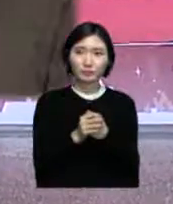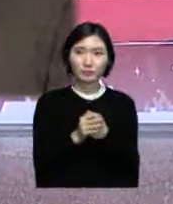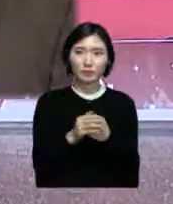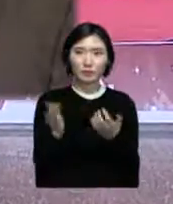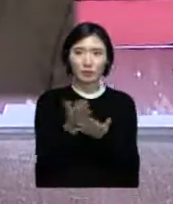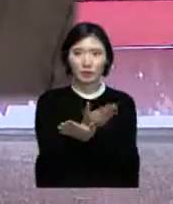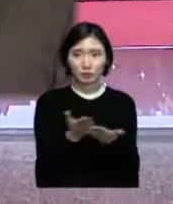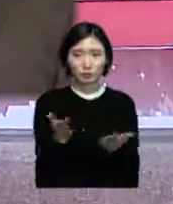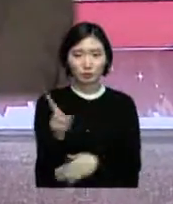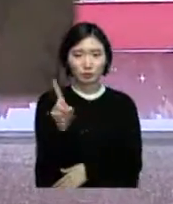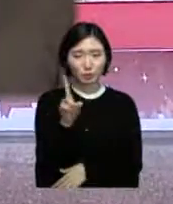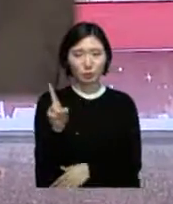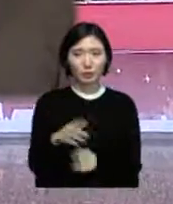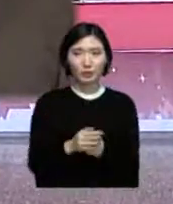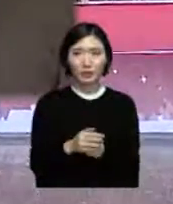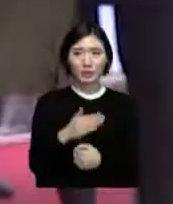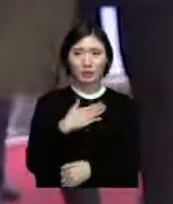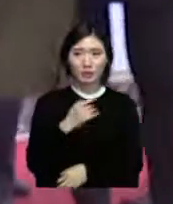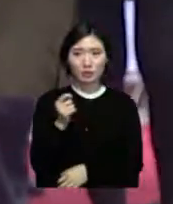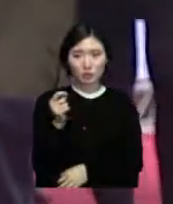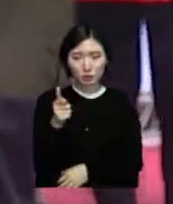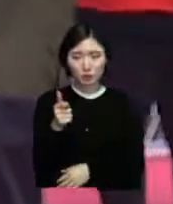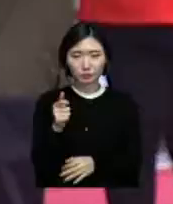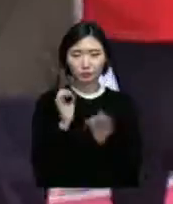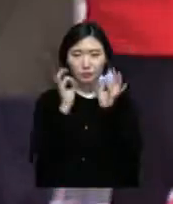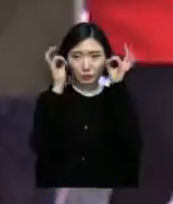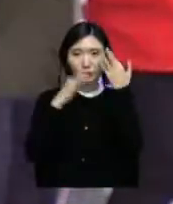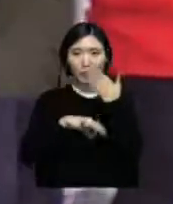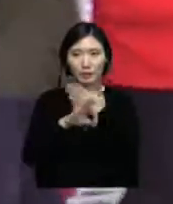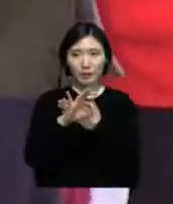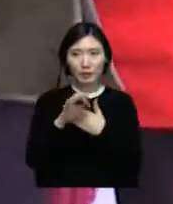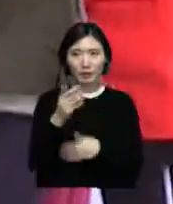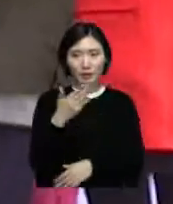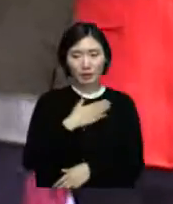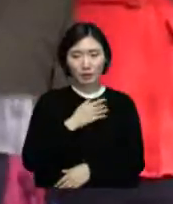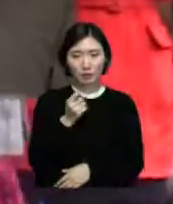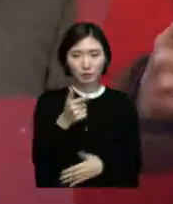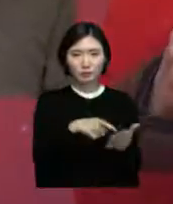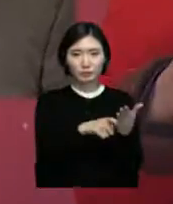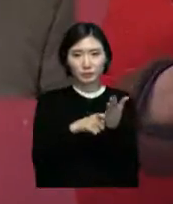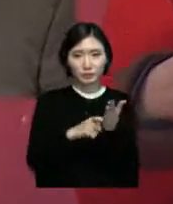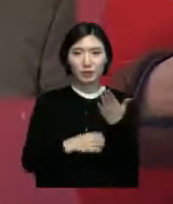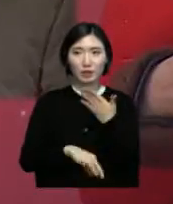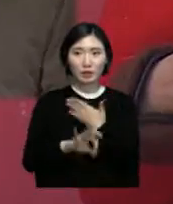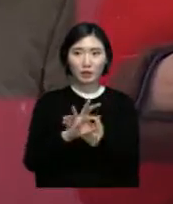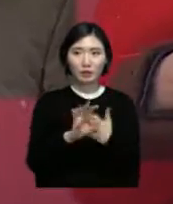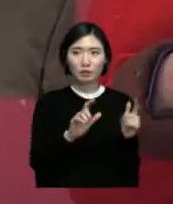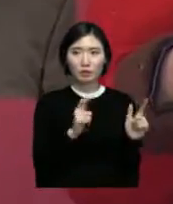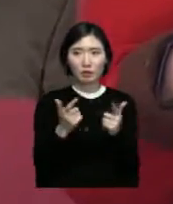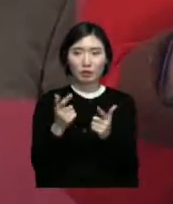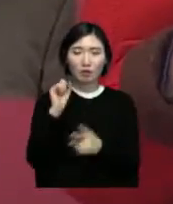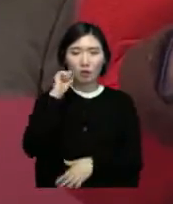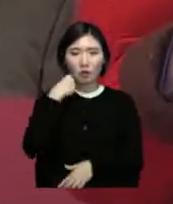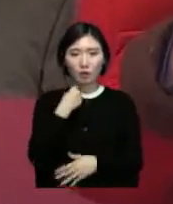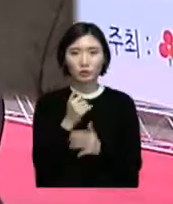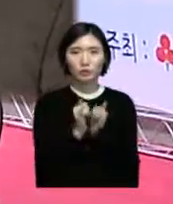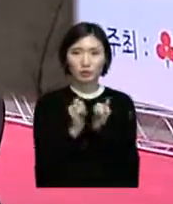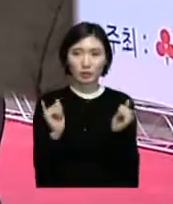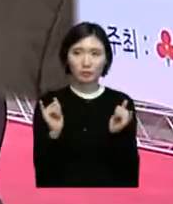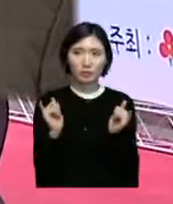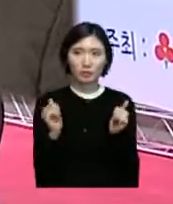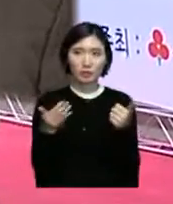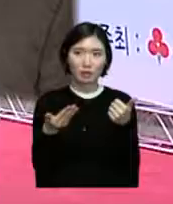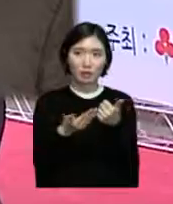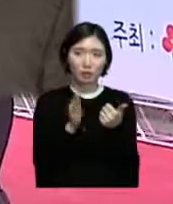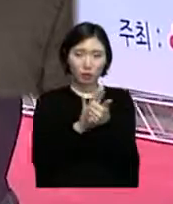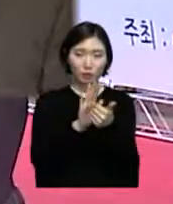건 내가 조금만 노력하면은 내가 조금만 전략하면은 여러 어려운 분들 이런 분들한테